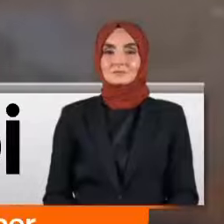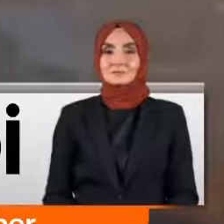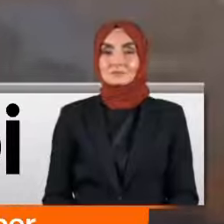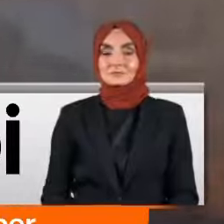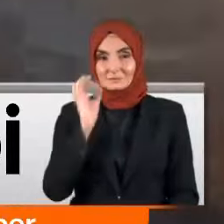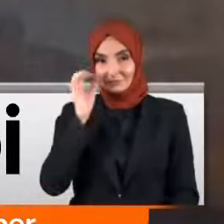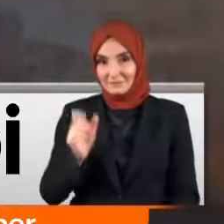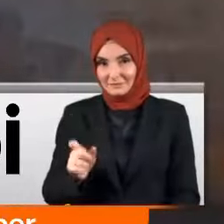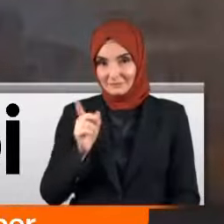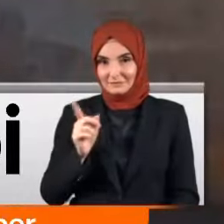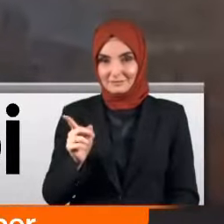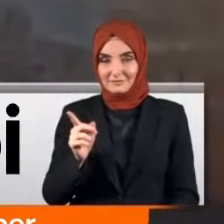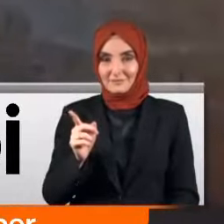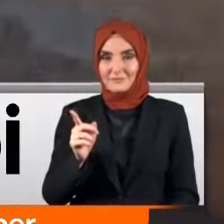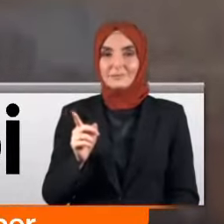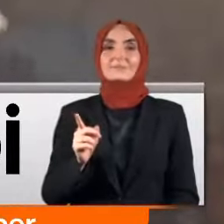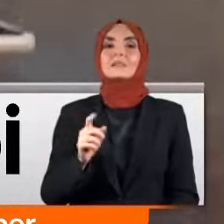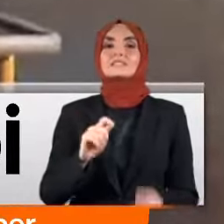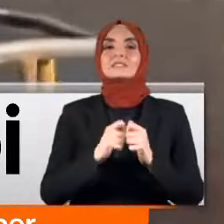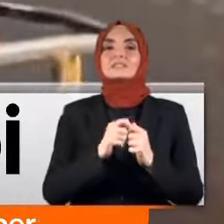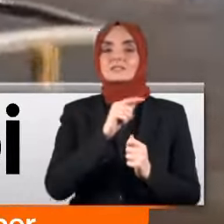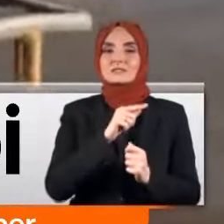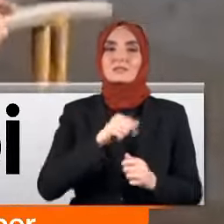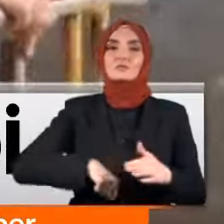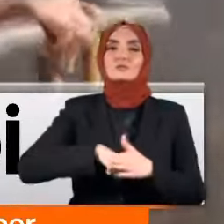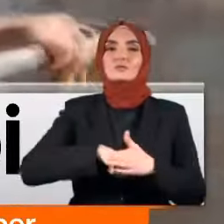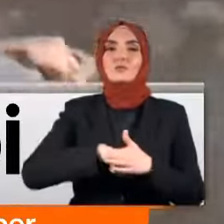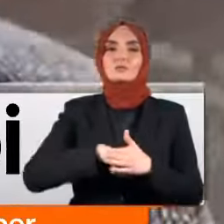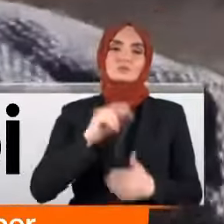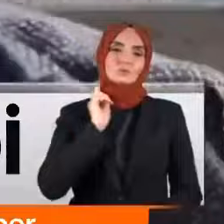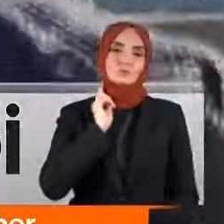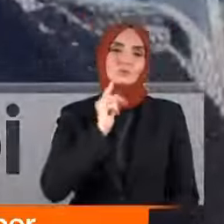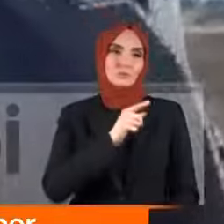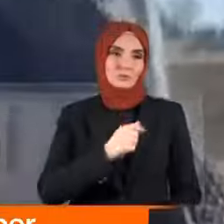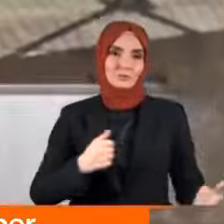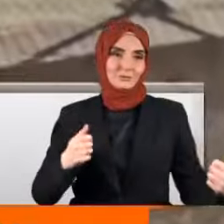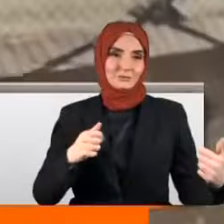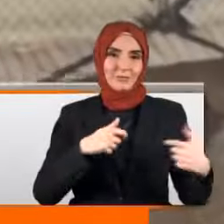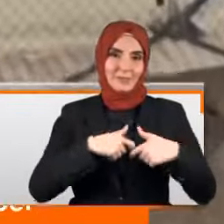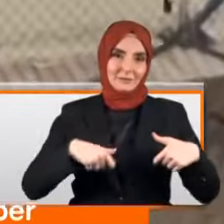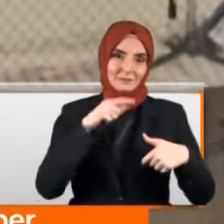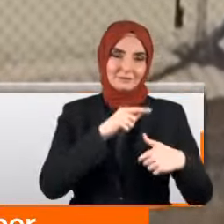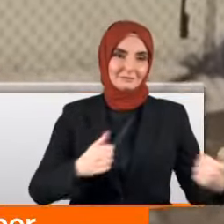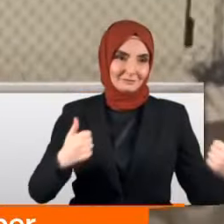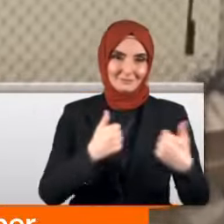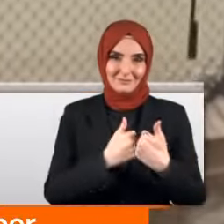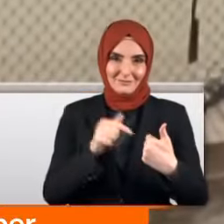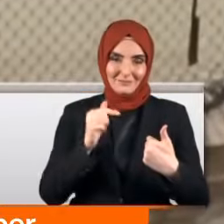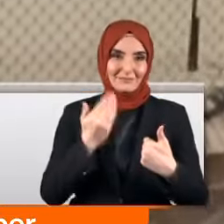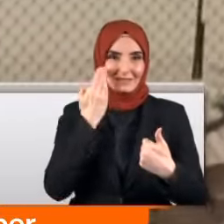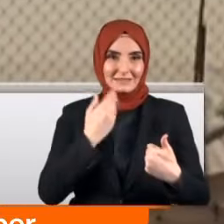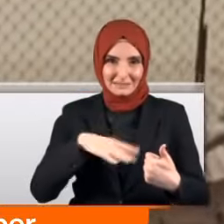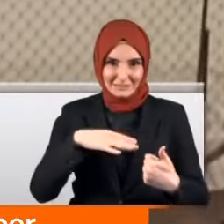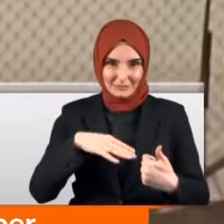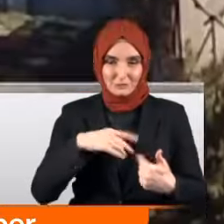takımının Kırşehir Futbol Kulübü ile karşılaşmasını yerinde izlemek istedi ve kiraladığı vinçle mücadelenin sürdüğü yeşil